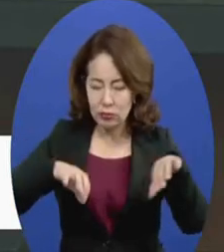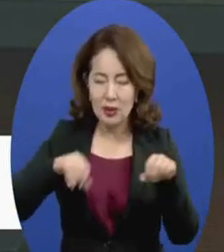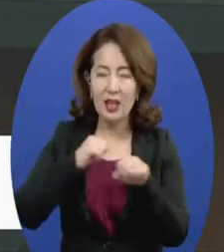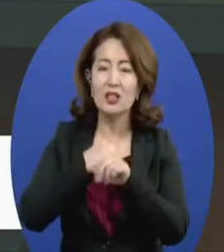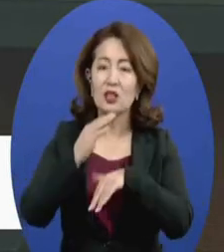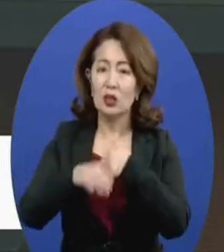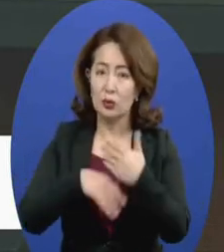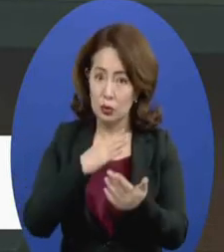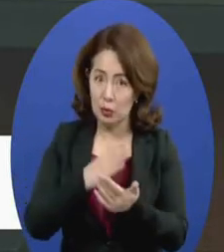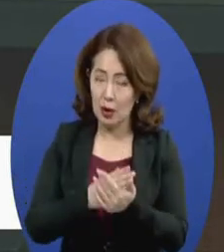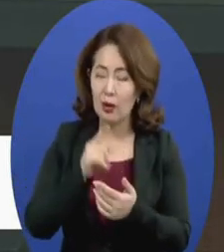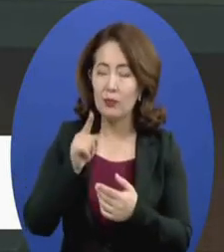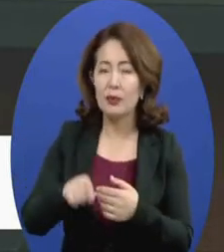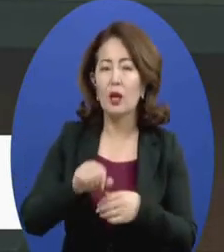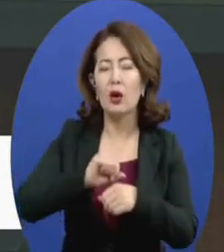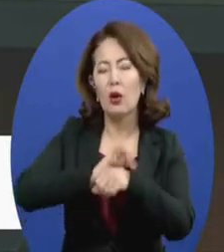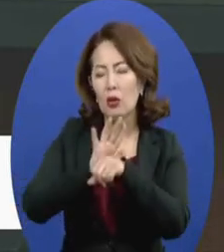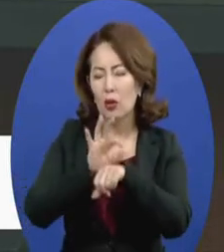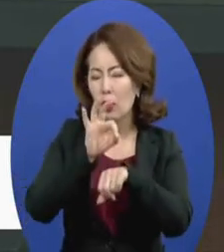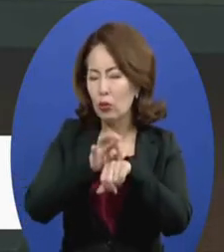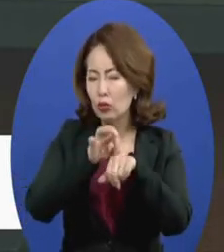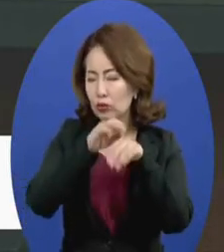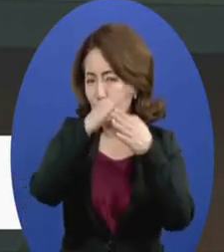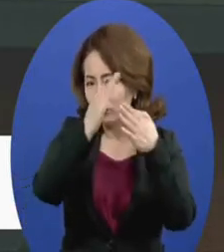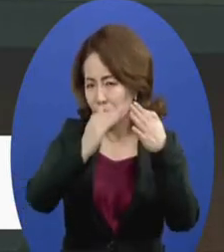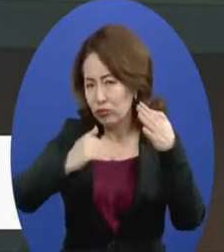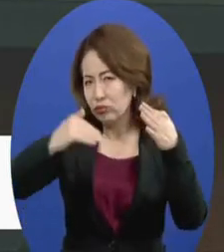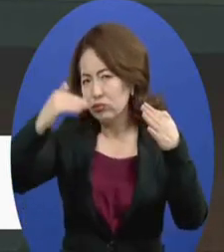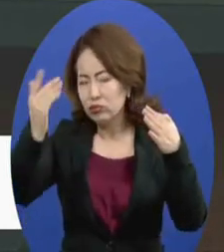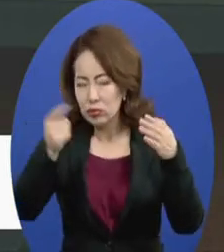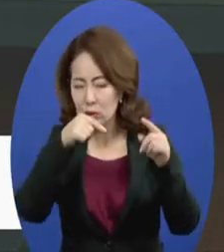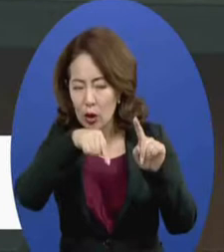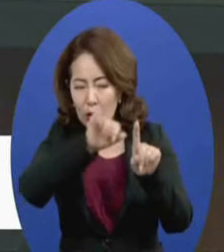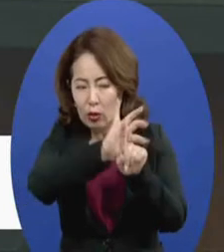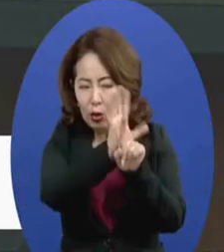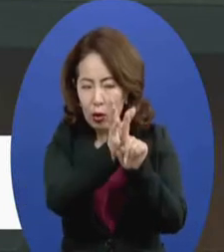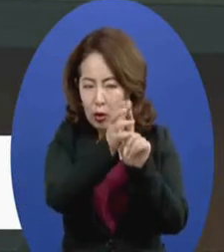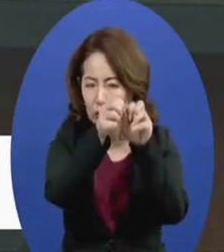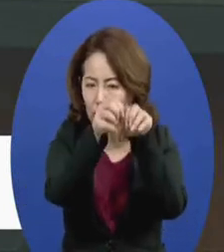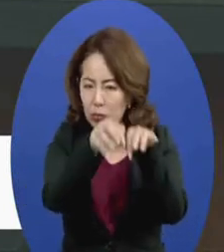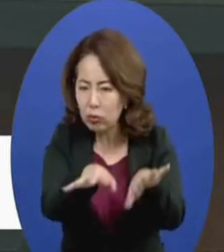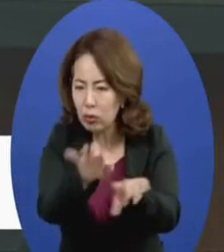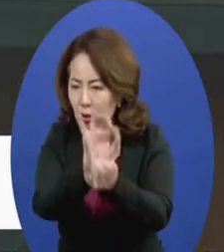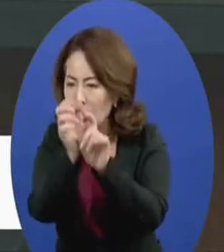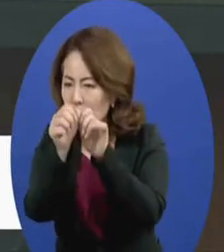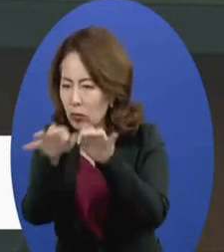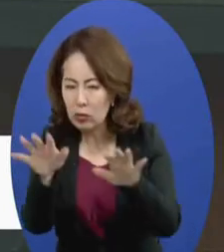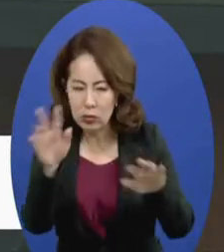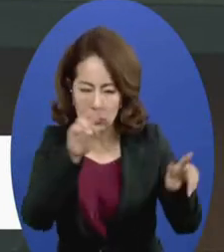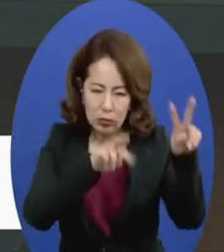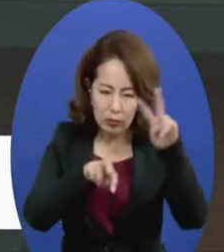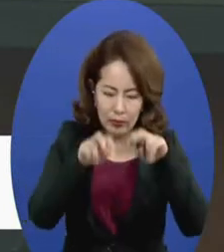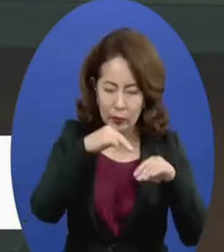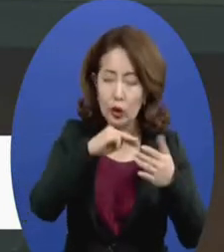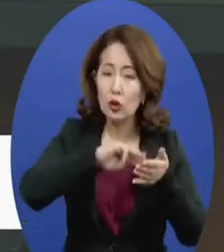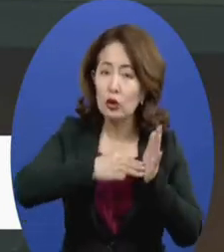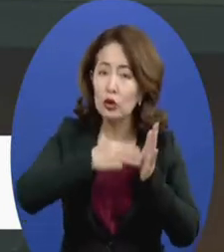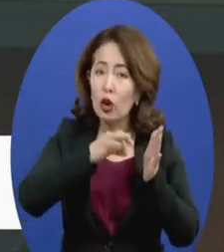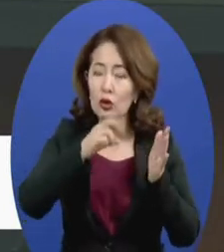байна. Халдвар дархлалтын динамик буюу шалтгаант загварын тооцоололоор 2020 оны 12 дугаар